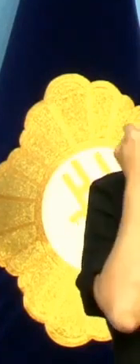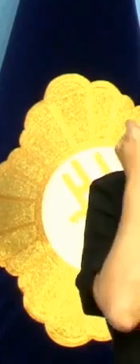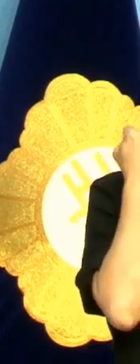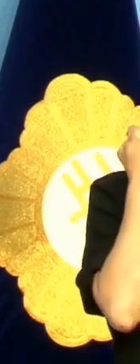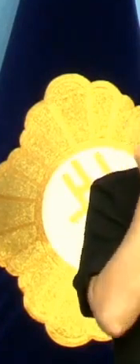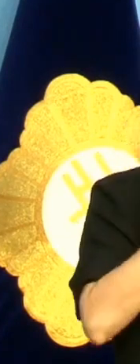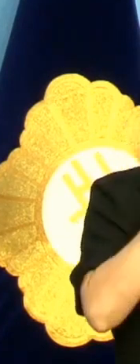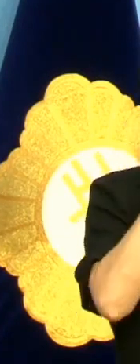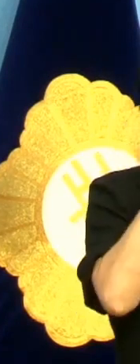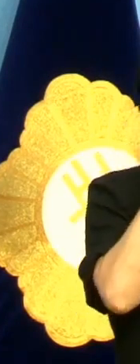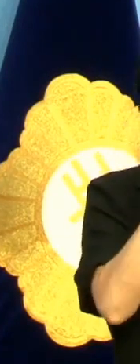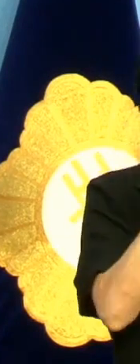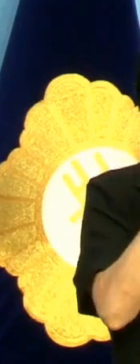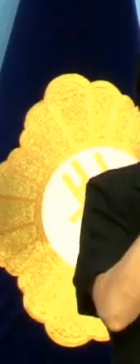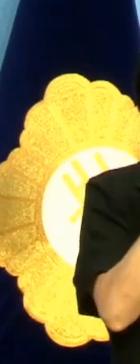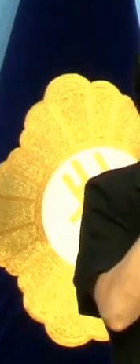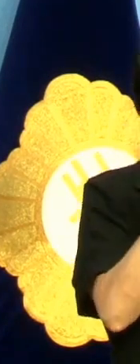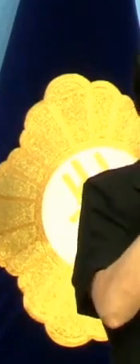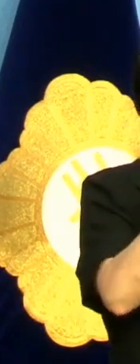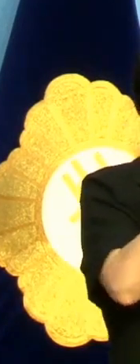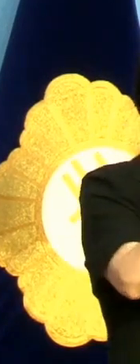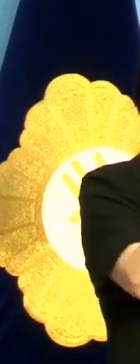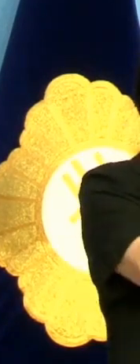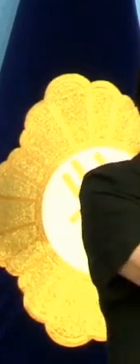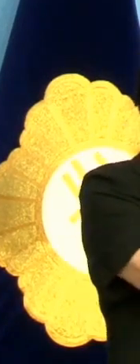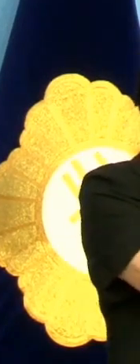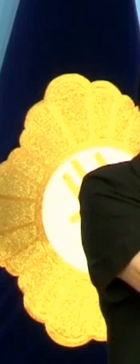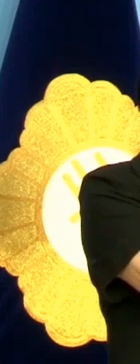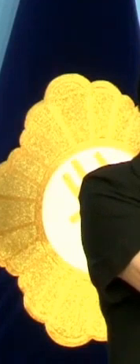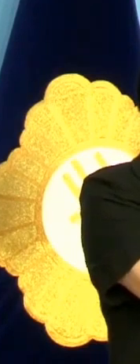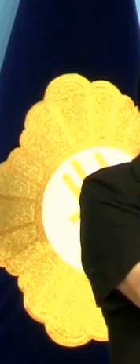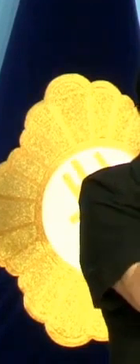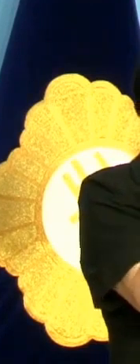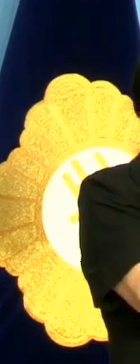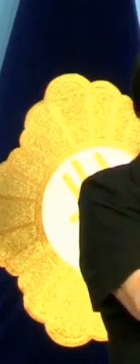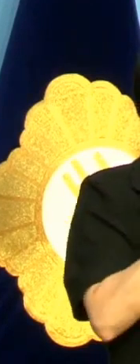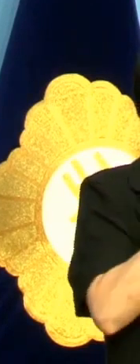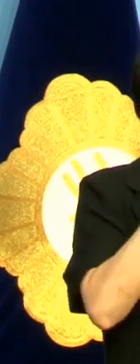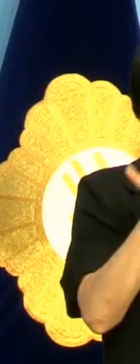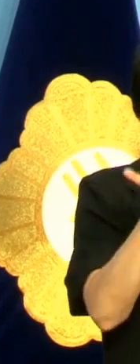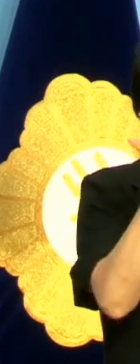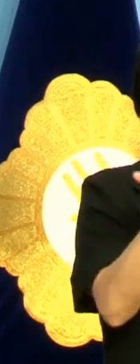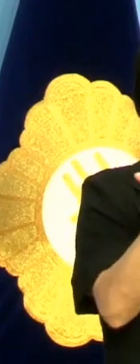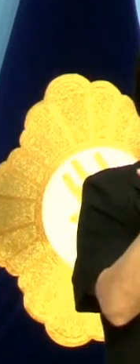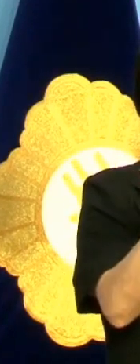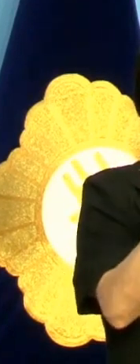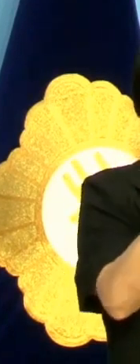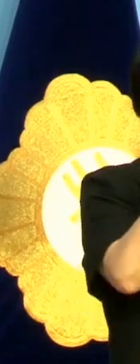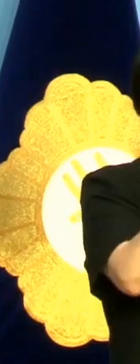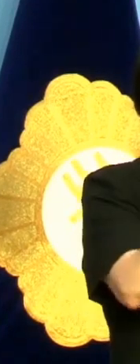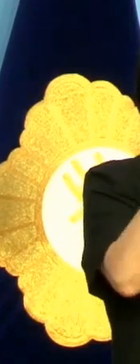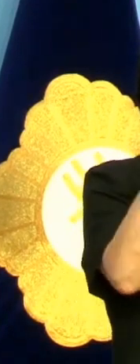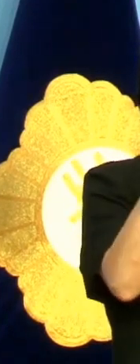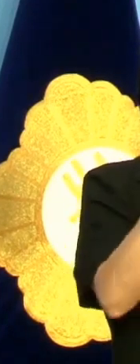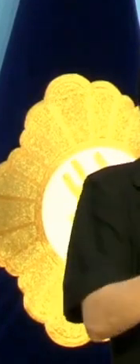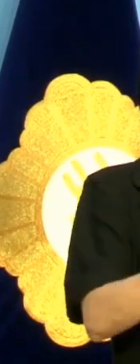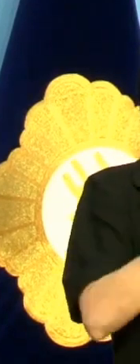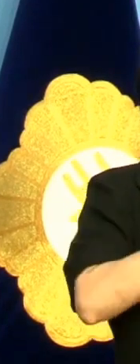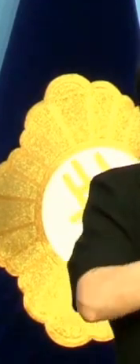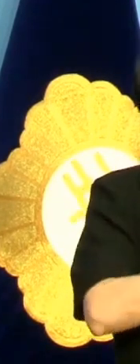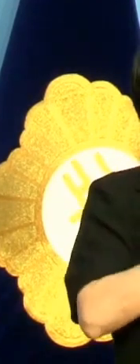알고보니까 선거법상 후보자들의 재산은 선거 기간 동안에만